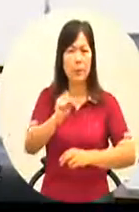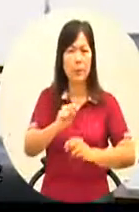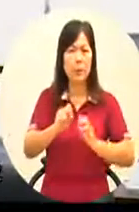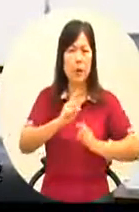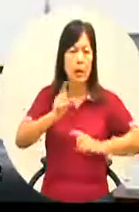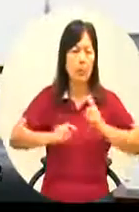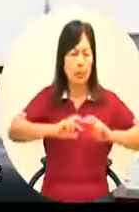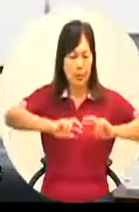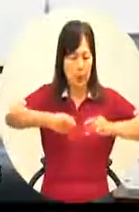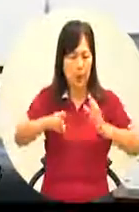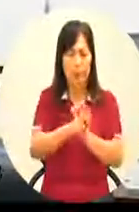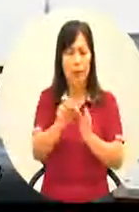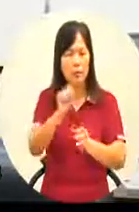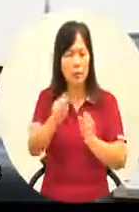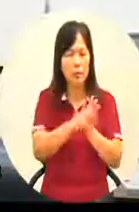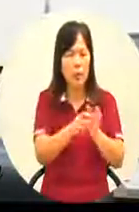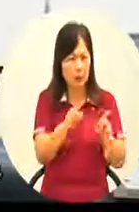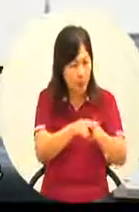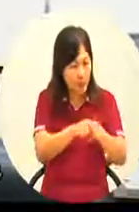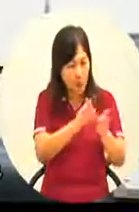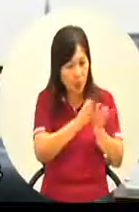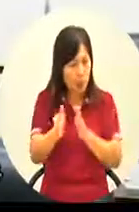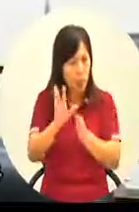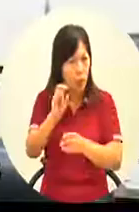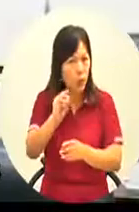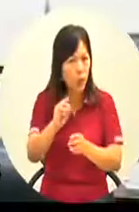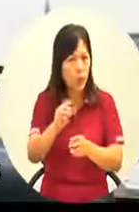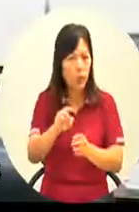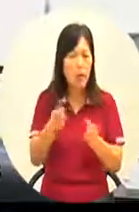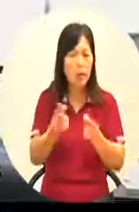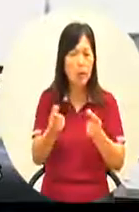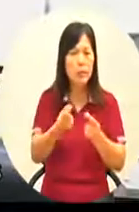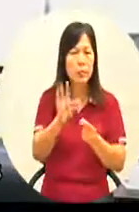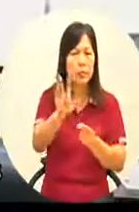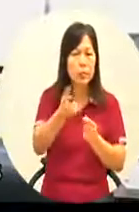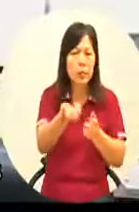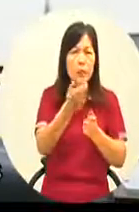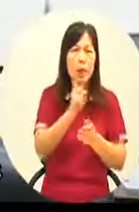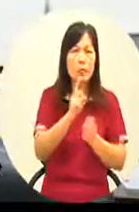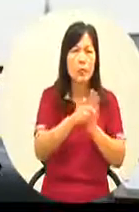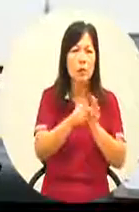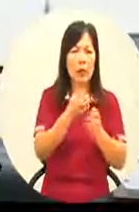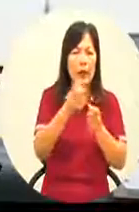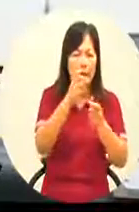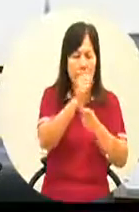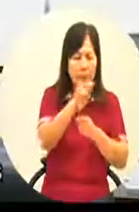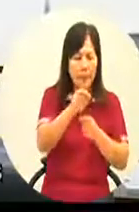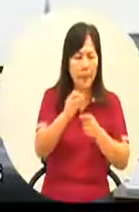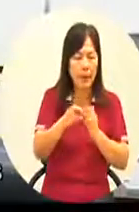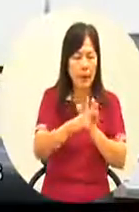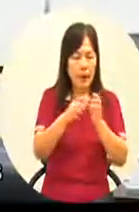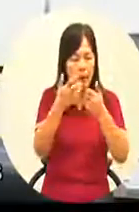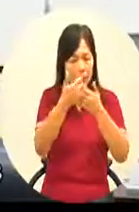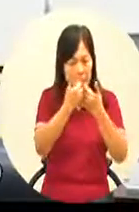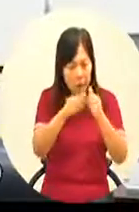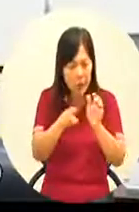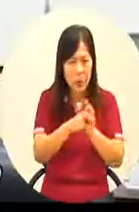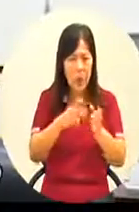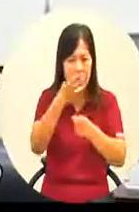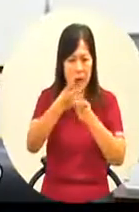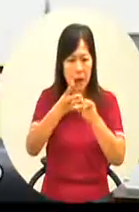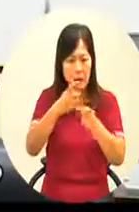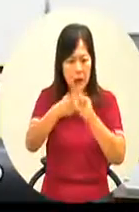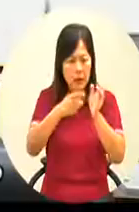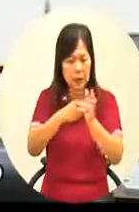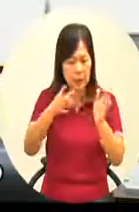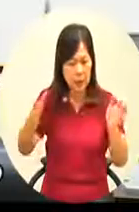调整，你平常就准备，有没有准备？啊，你忙想为什么？我刚刚讲的消保会， 有啊、 那是委员会，四年一年开